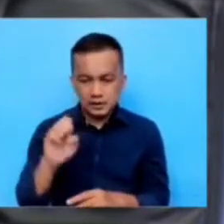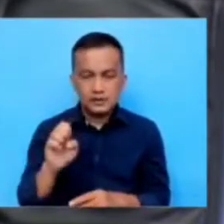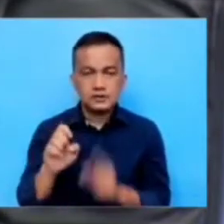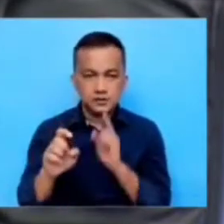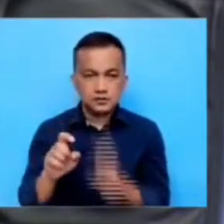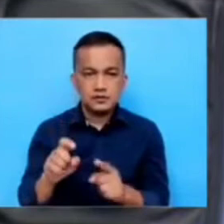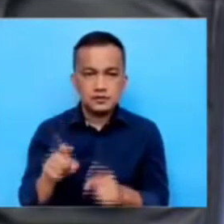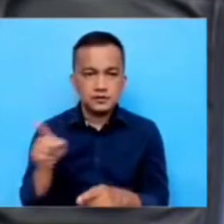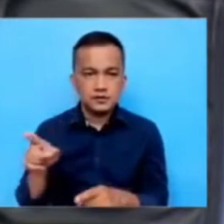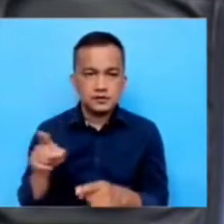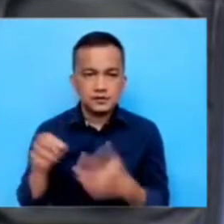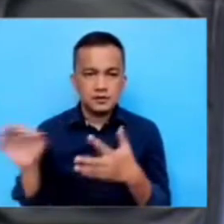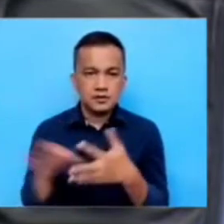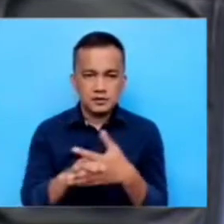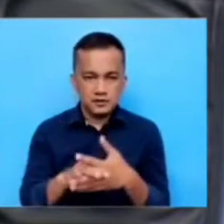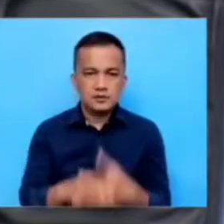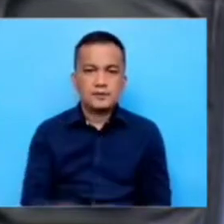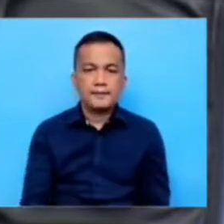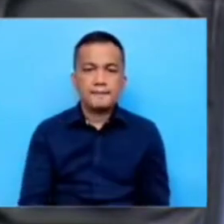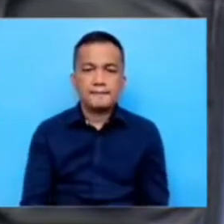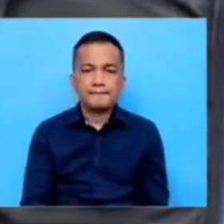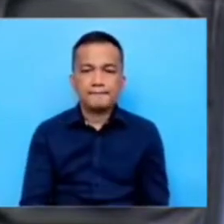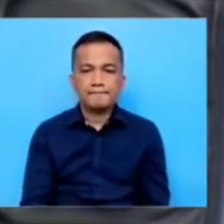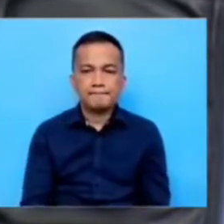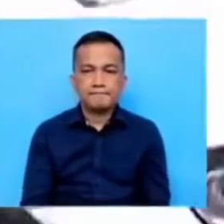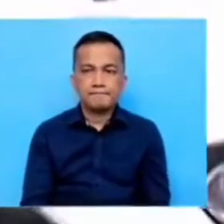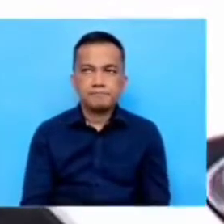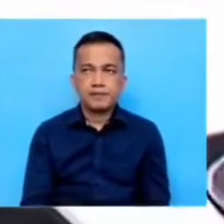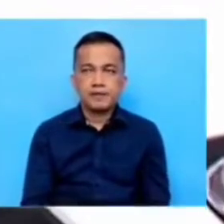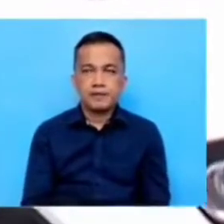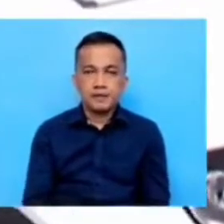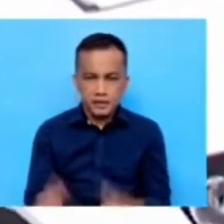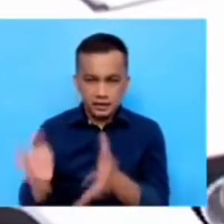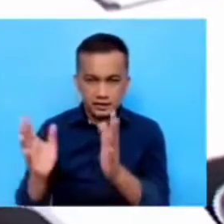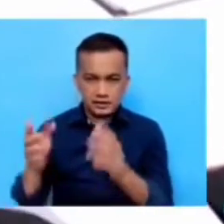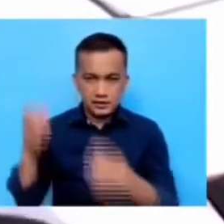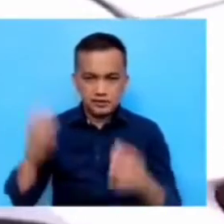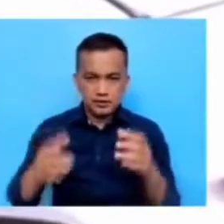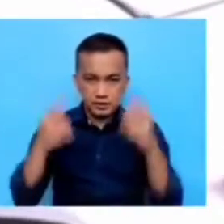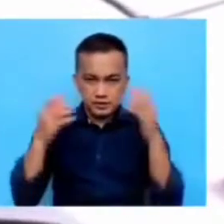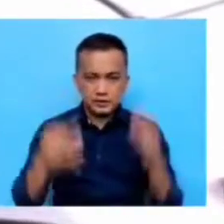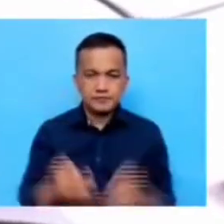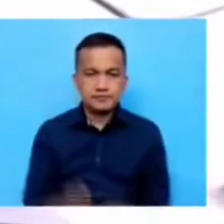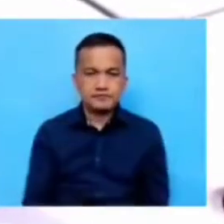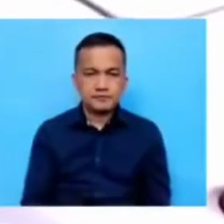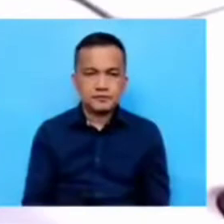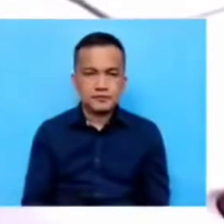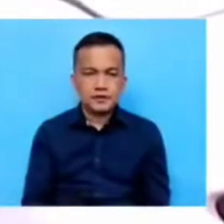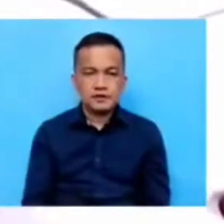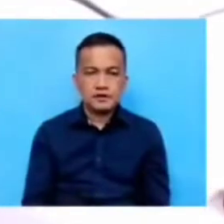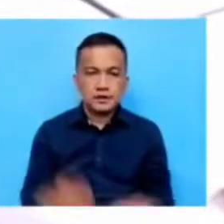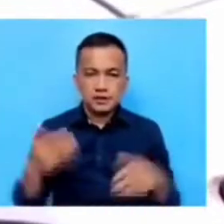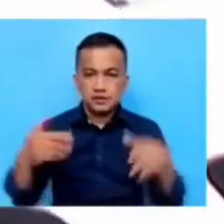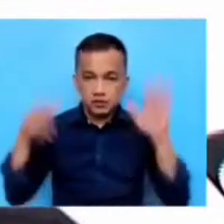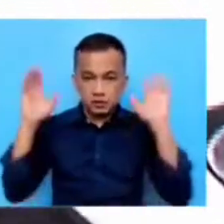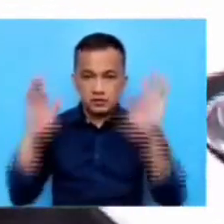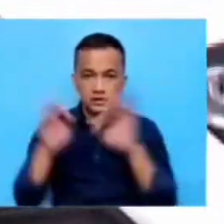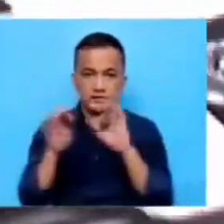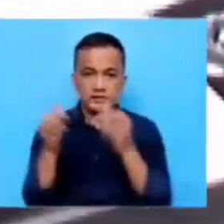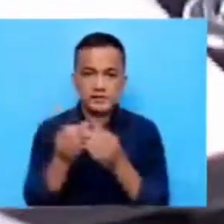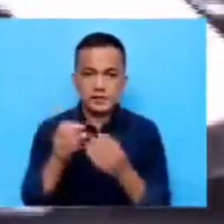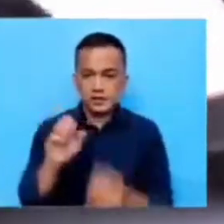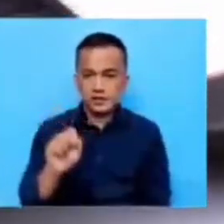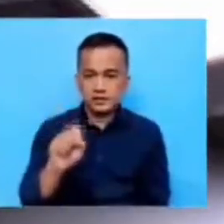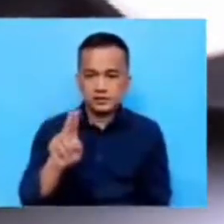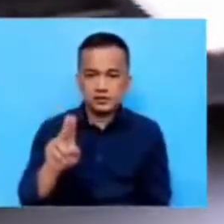will be filed and let the court decide. Isinuko na rin ng pamilya San Vicente ang SUV.